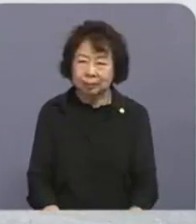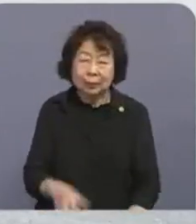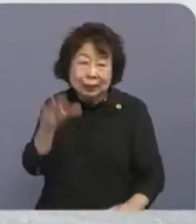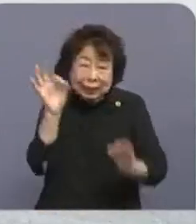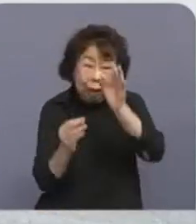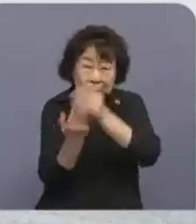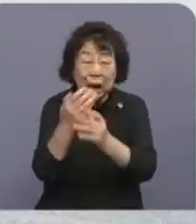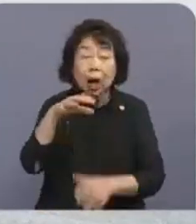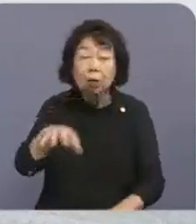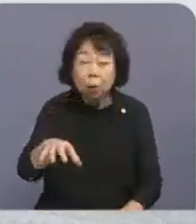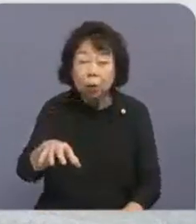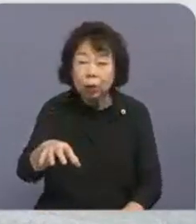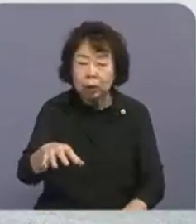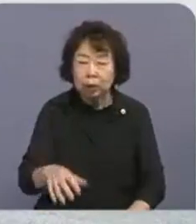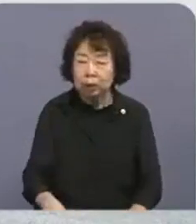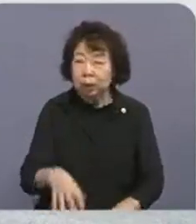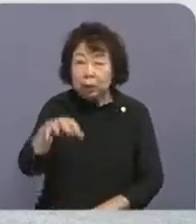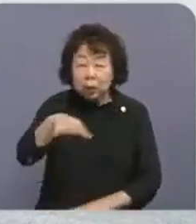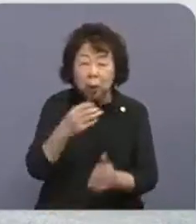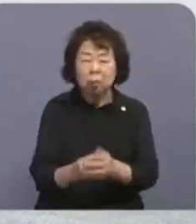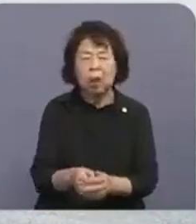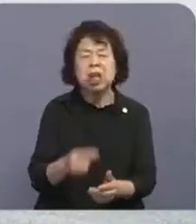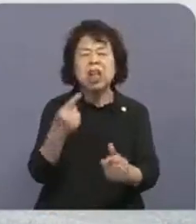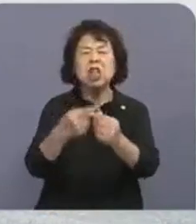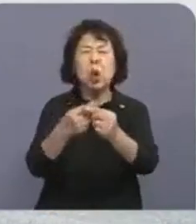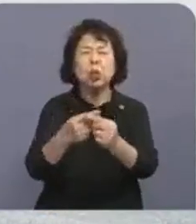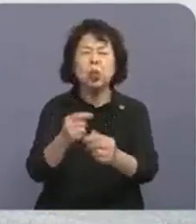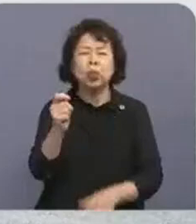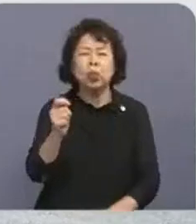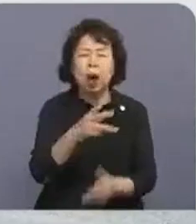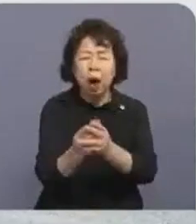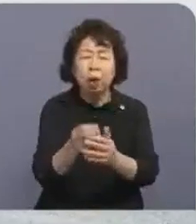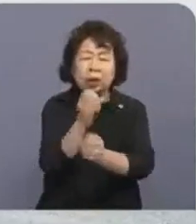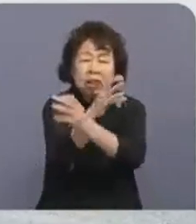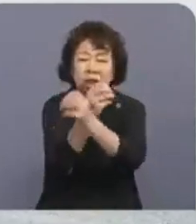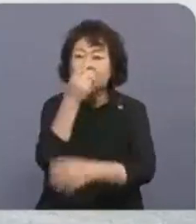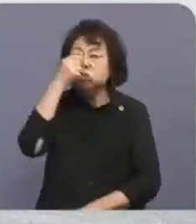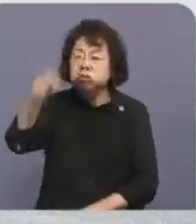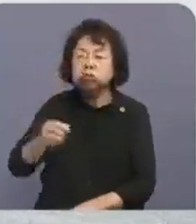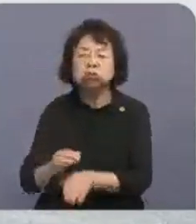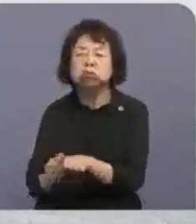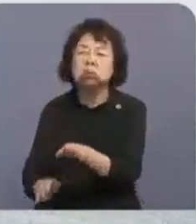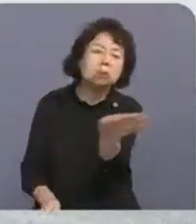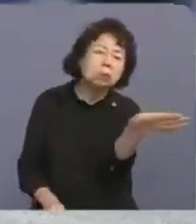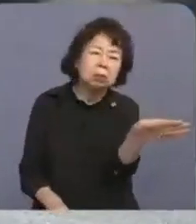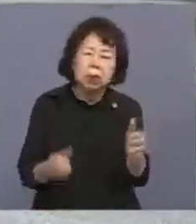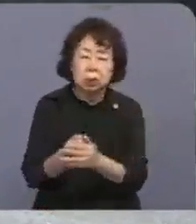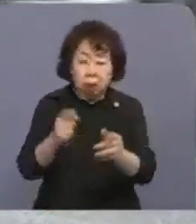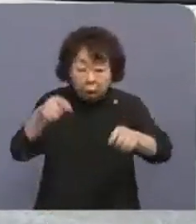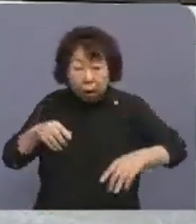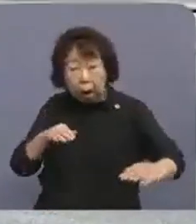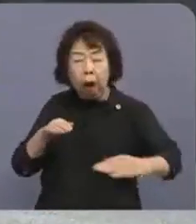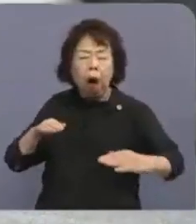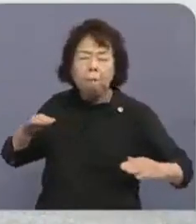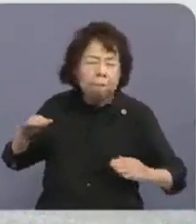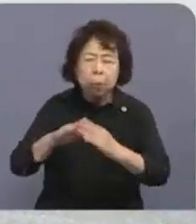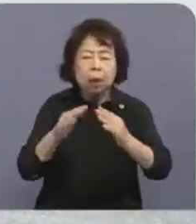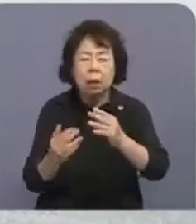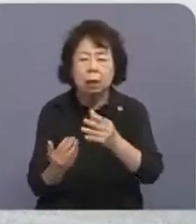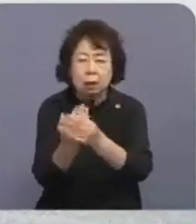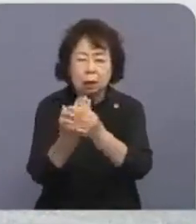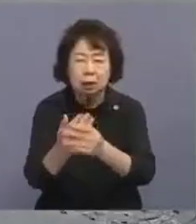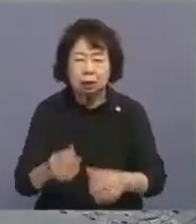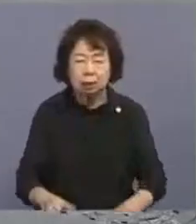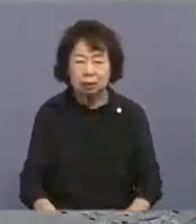사고가 났던 현장입니다. 이곳에서 1톤 트럭 한 대가 신호를 무시한 채 좌회전하려 했고 직진해 오던 덤프트럭과 충돌했습니다.